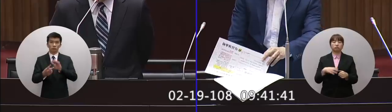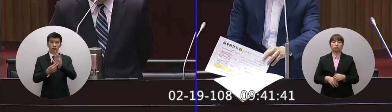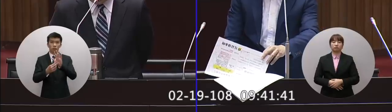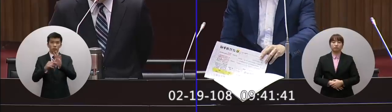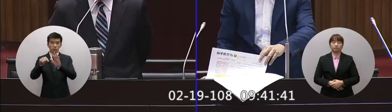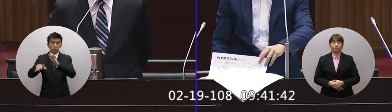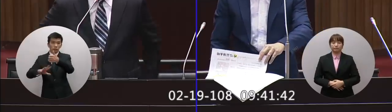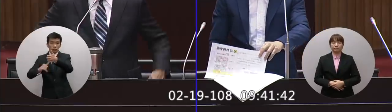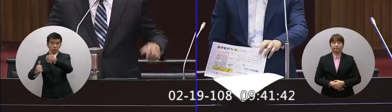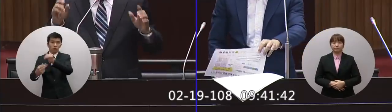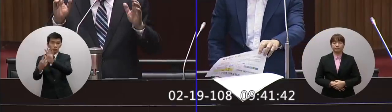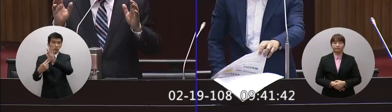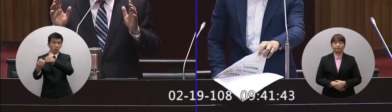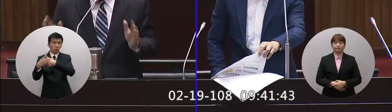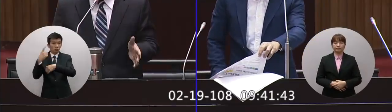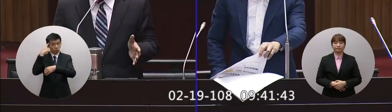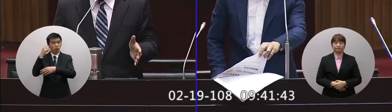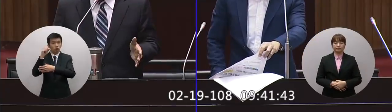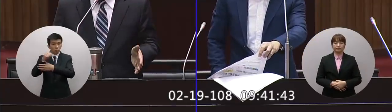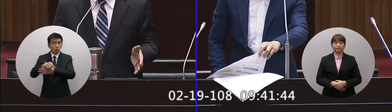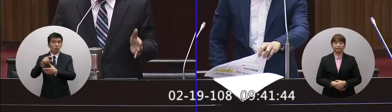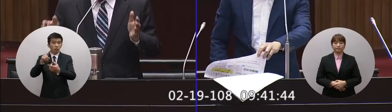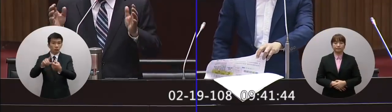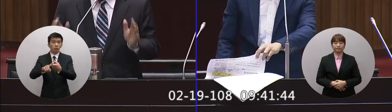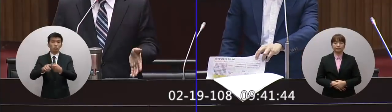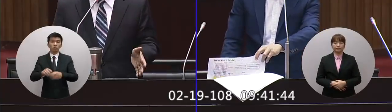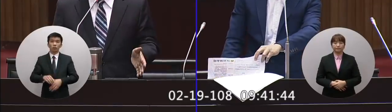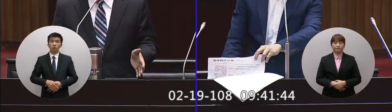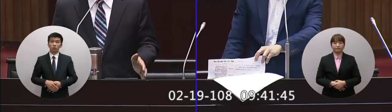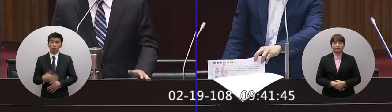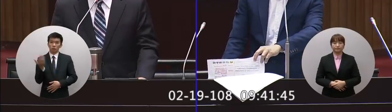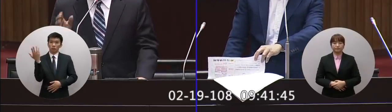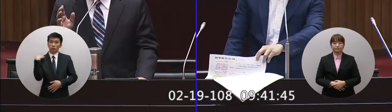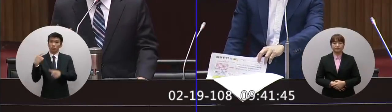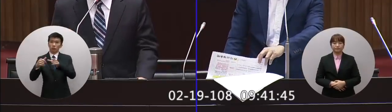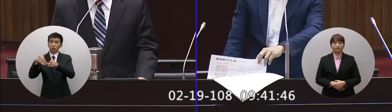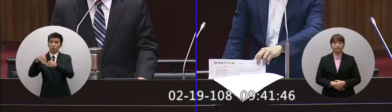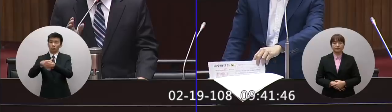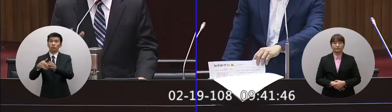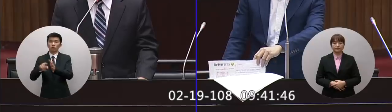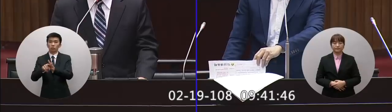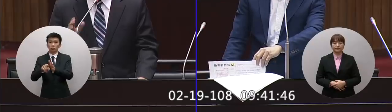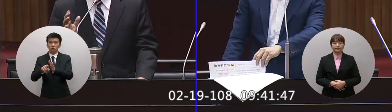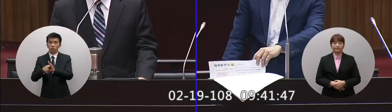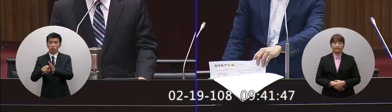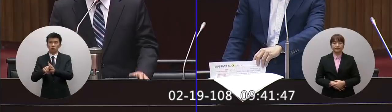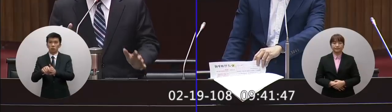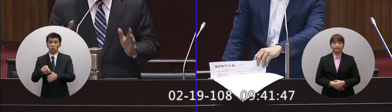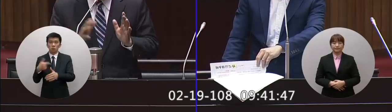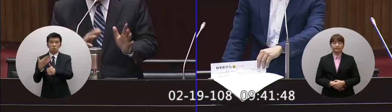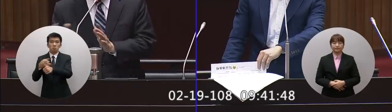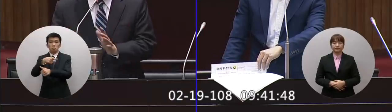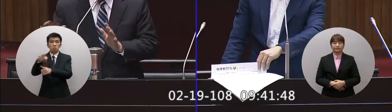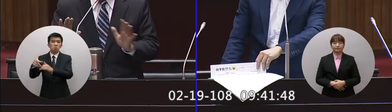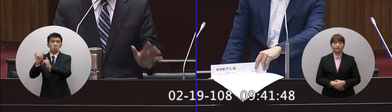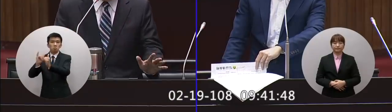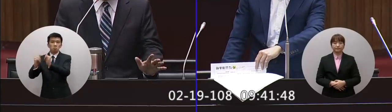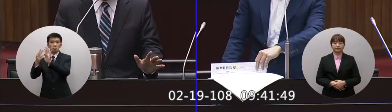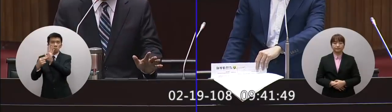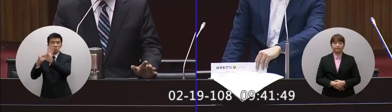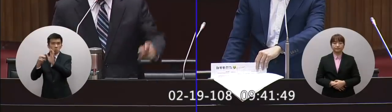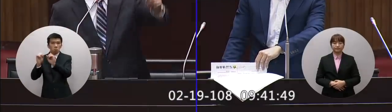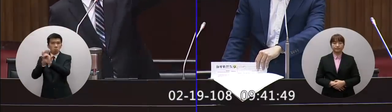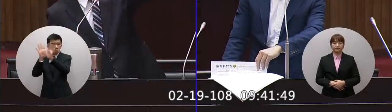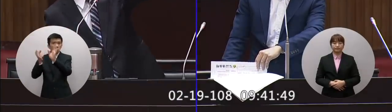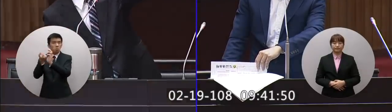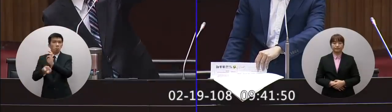伟刚才所讲，这一次在这个公投的时候，我们事实上没有让民众知道这个结果会怎